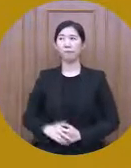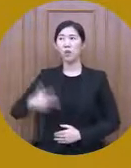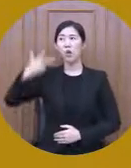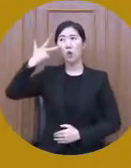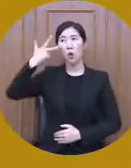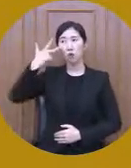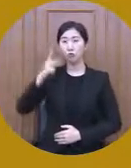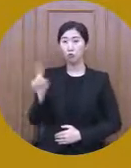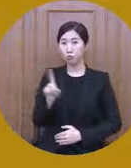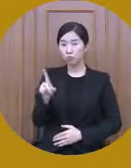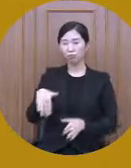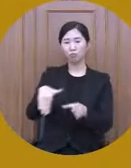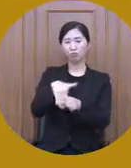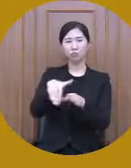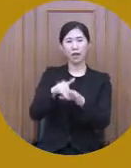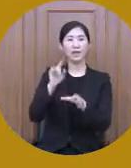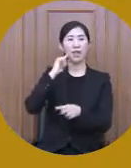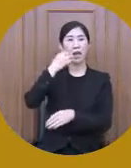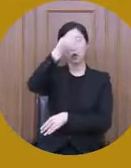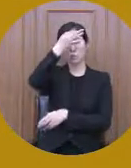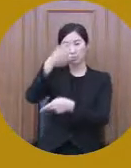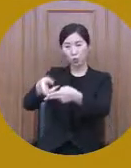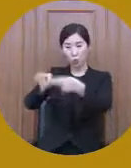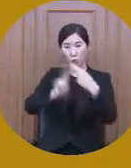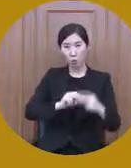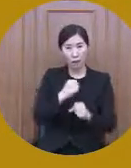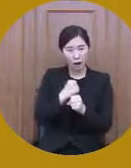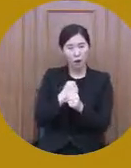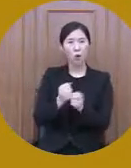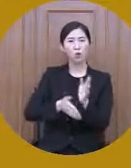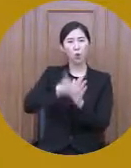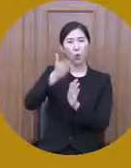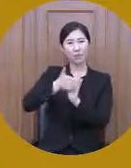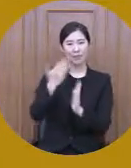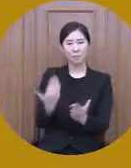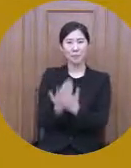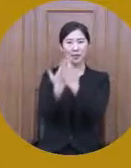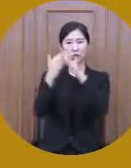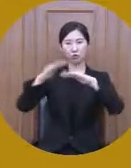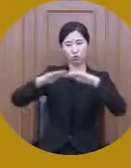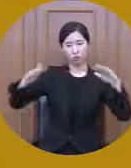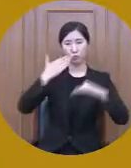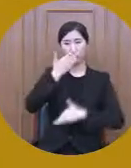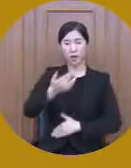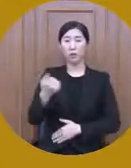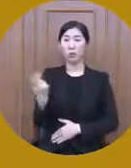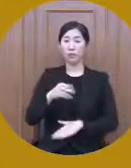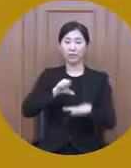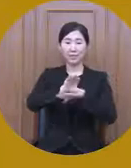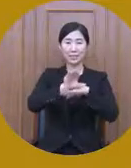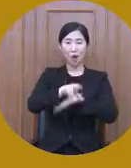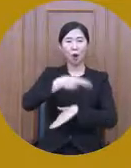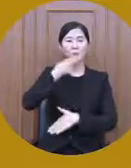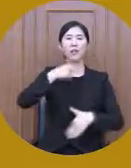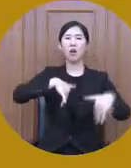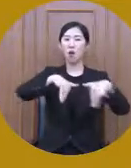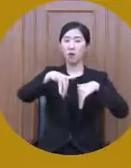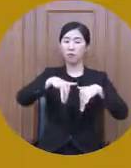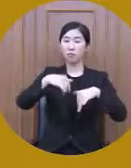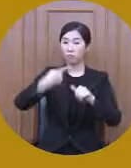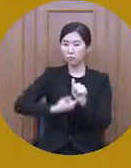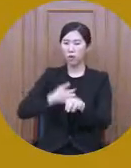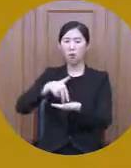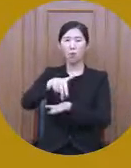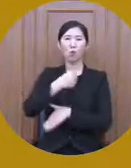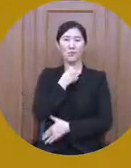여주는 문화예술교를 통해서 도시의 균형 발전을 도모하고 차 없는 거리, 걷고 싶은 거리를 통해서 탄소 저감을